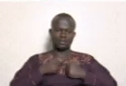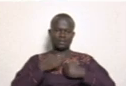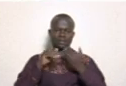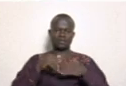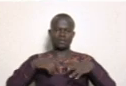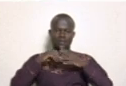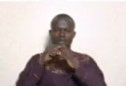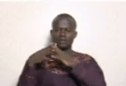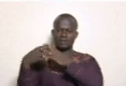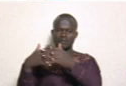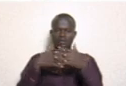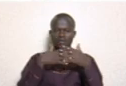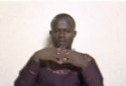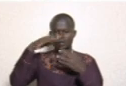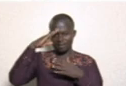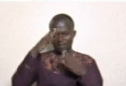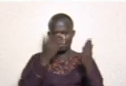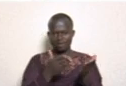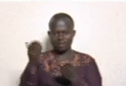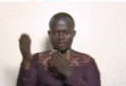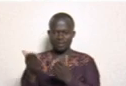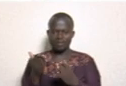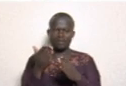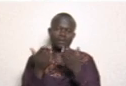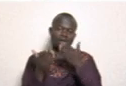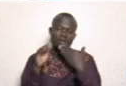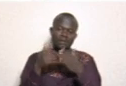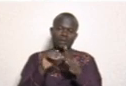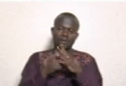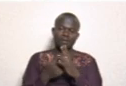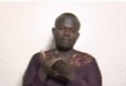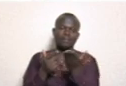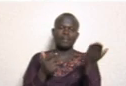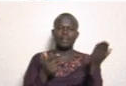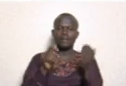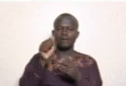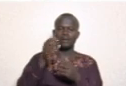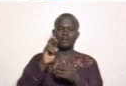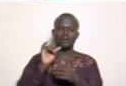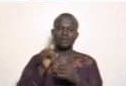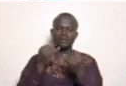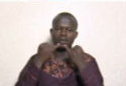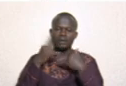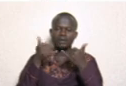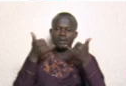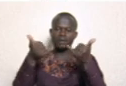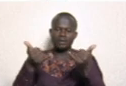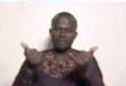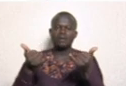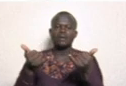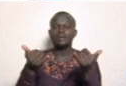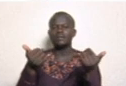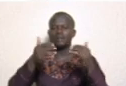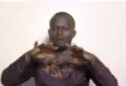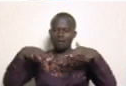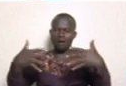baba muri Leta Zunze Ubumwe za Amerika. Tubahaye ikaze, wenda tunatangira twahera kuri Audrey tubwira kuri ubu ngubu